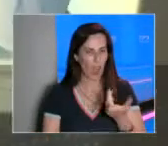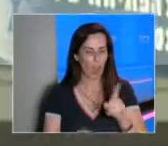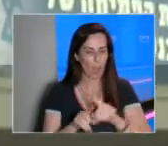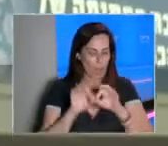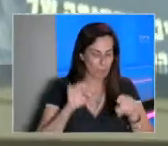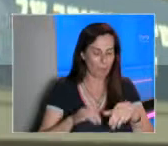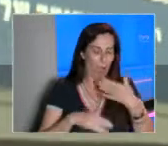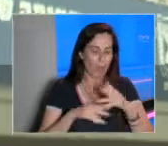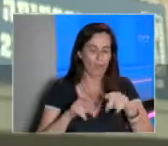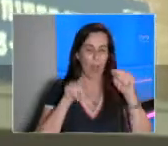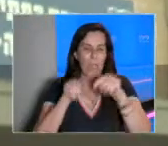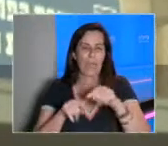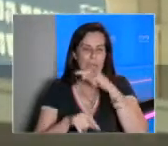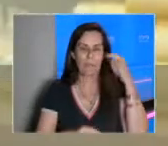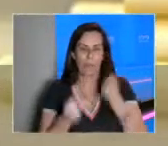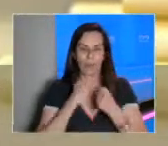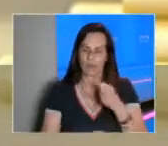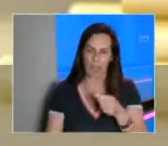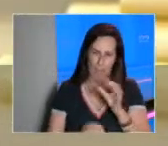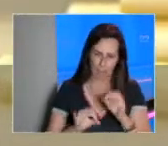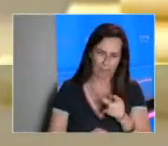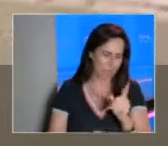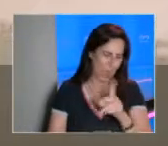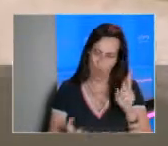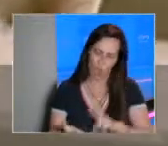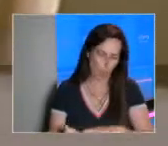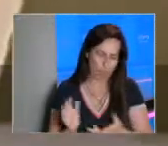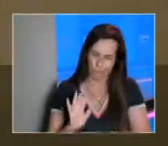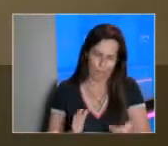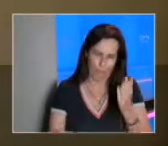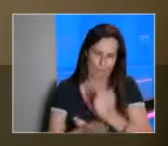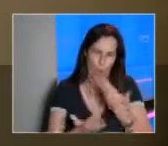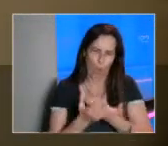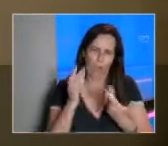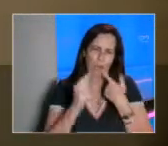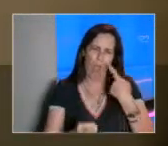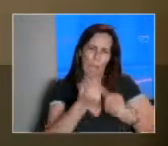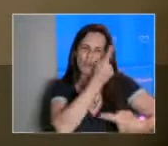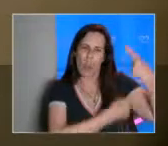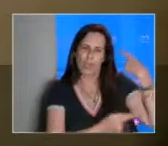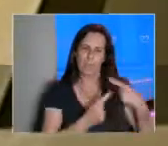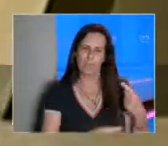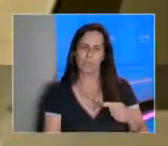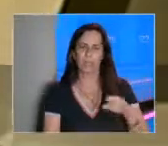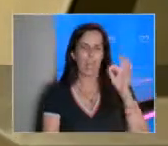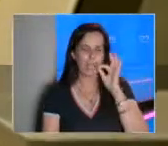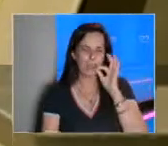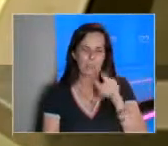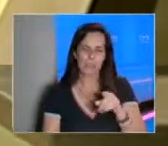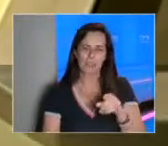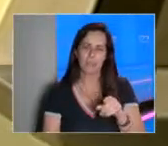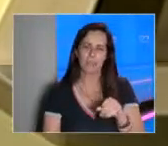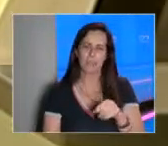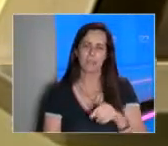כזו? לא, האמת שהתיאוריה הזאת הופרכה כבר לפני לא מעט שנים. קנאביס הוא